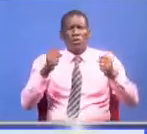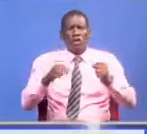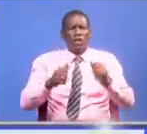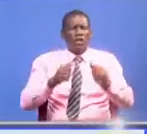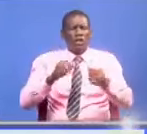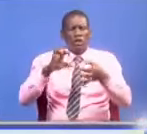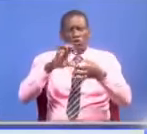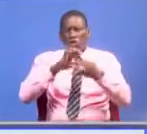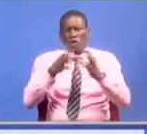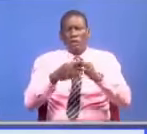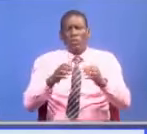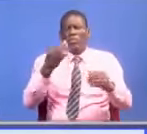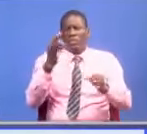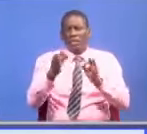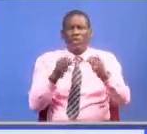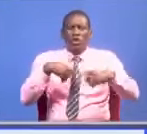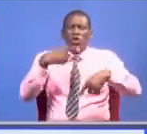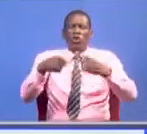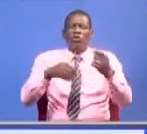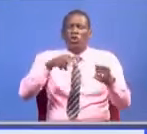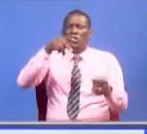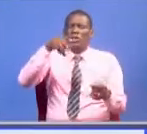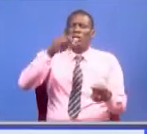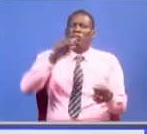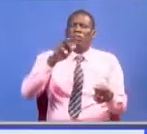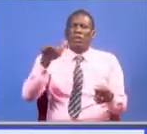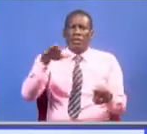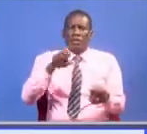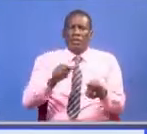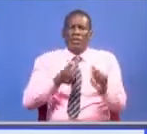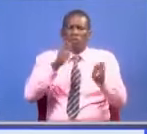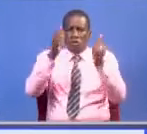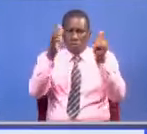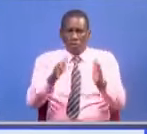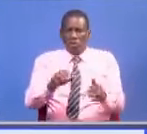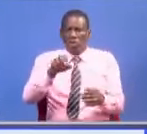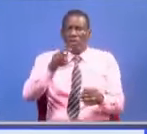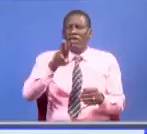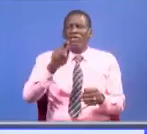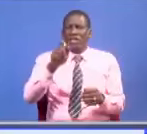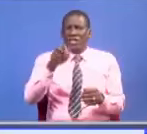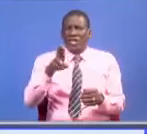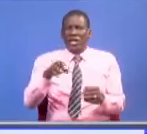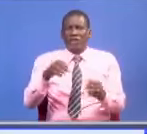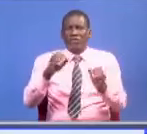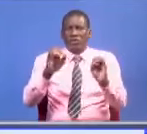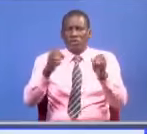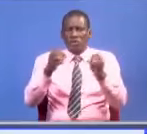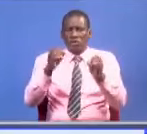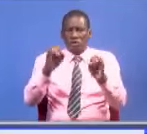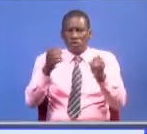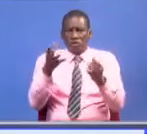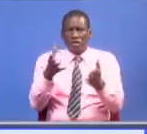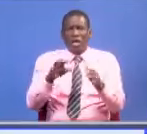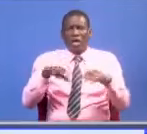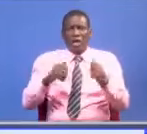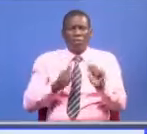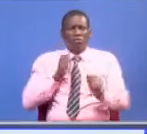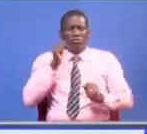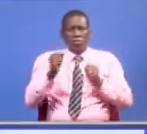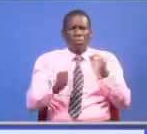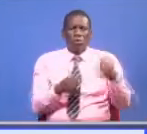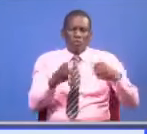ya 33 yanaendelea jijini Paris. Mwanaspoti wetu Victor Wafula ana taarifa kamili kuhusu mbio za